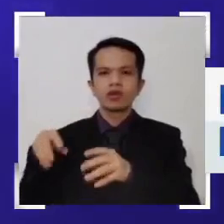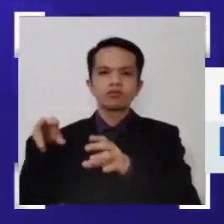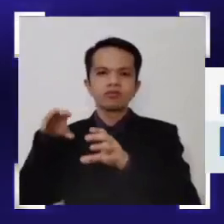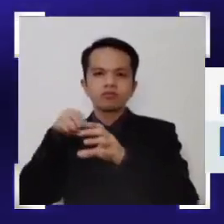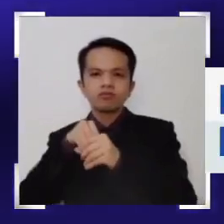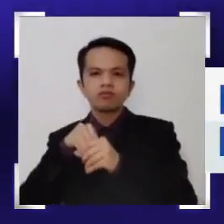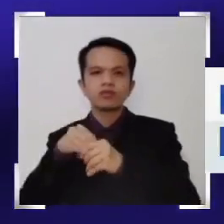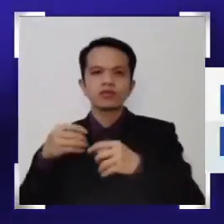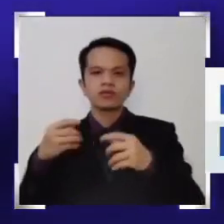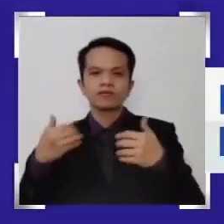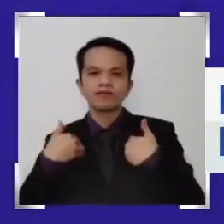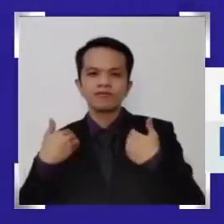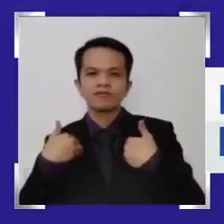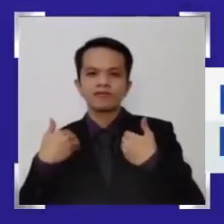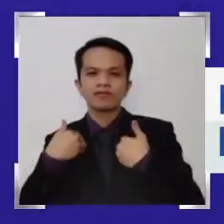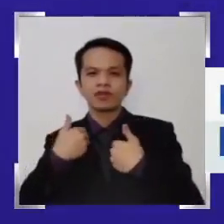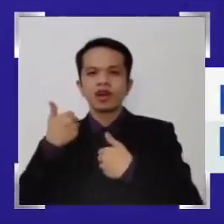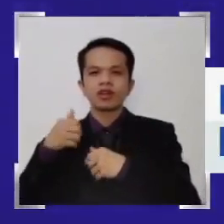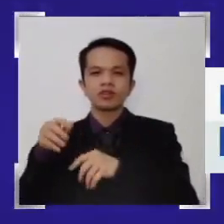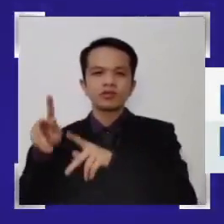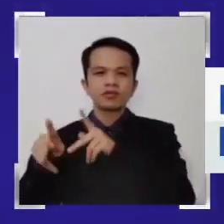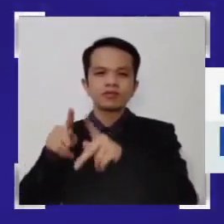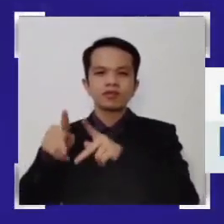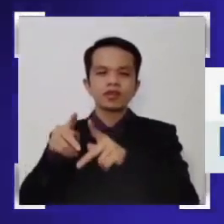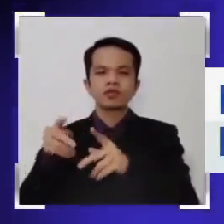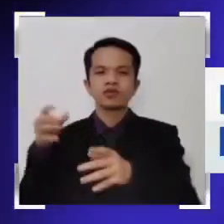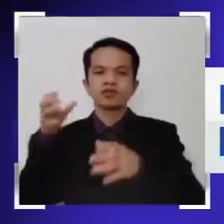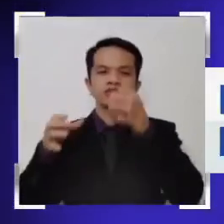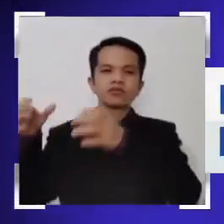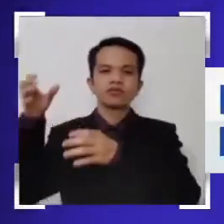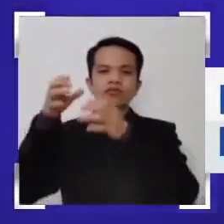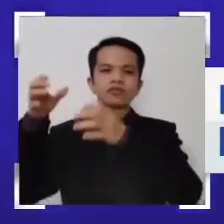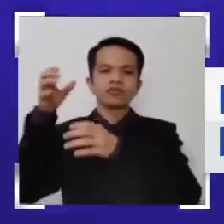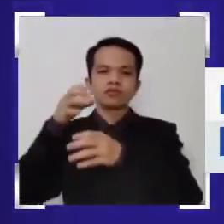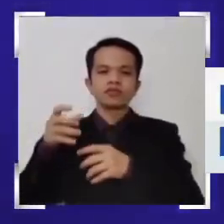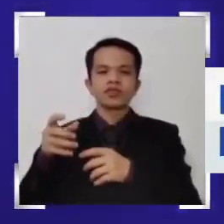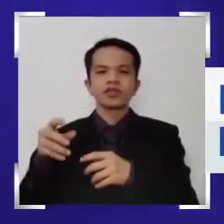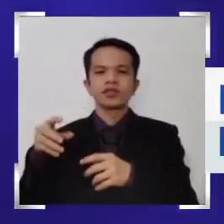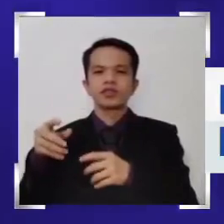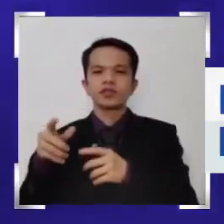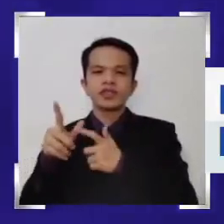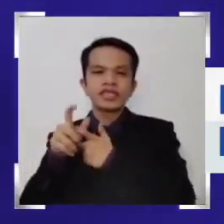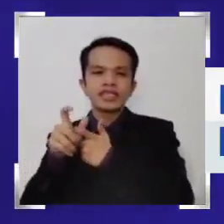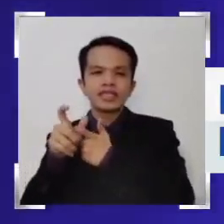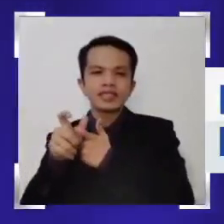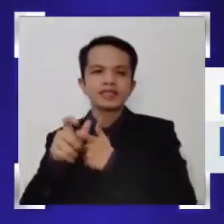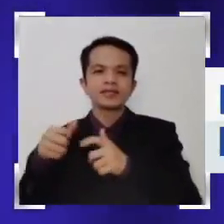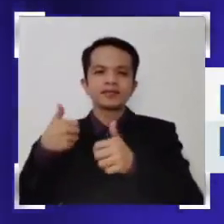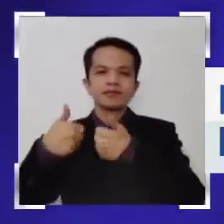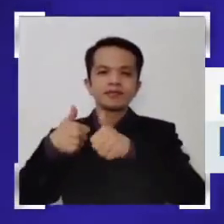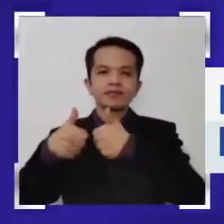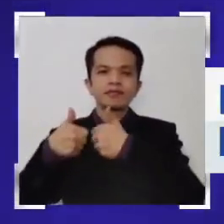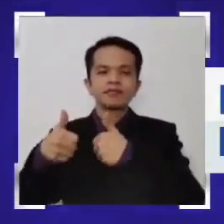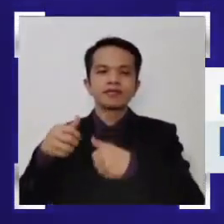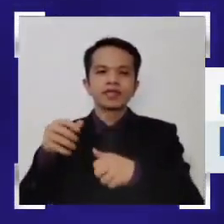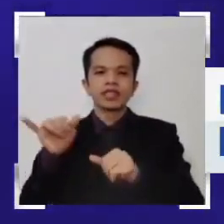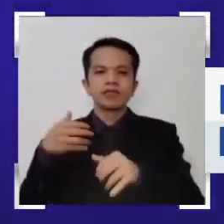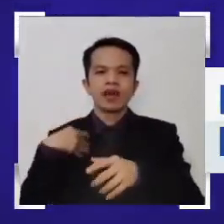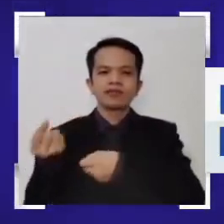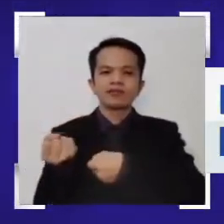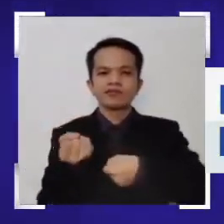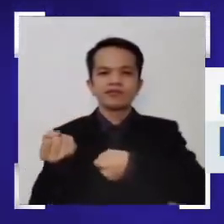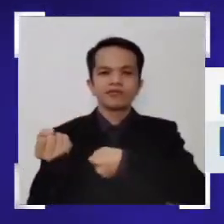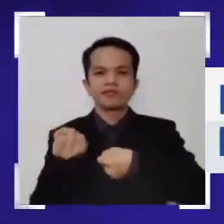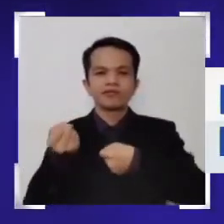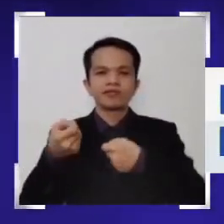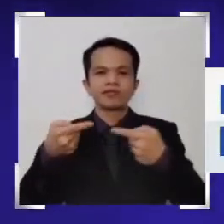sa Palo Cebo, Kadang-Kadang, Calamansi Relay at Sack Race. Meron ding Tagot War at Patintero. Bukod